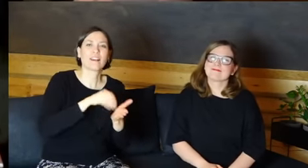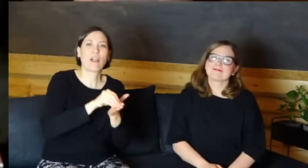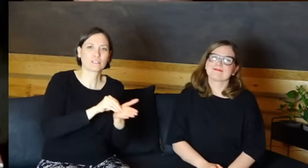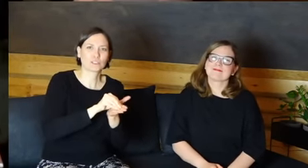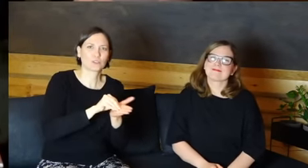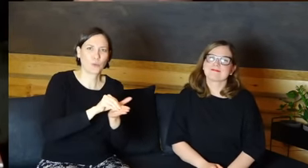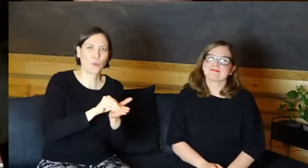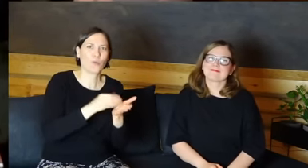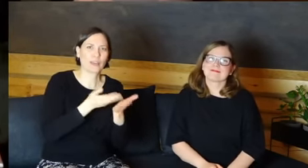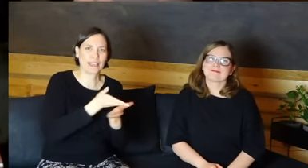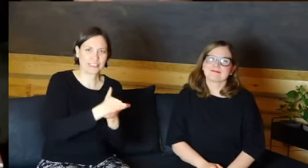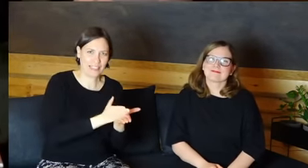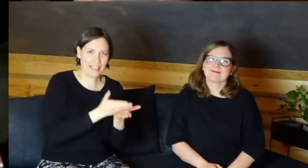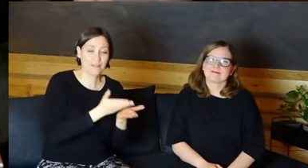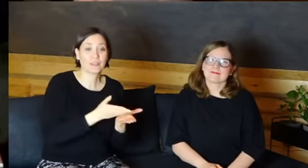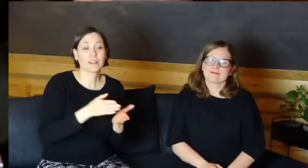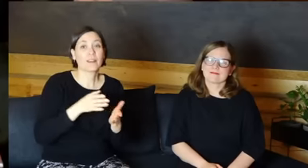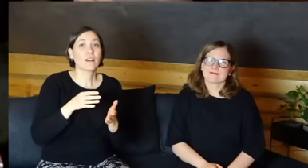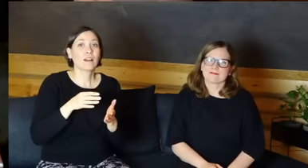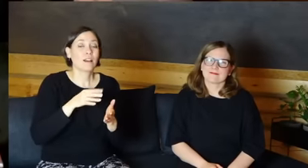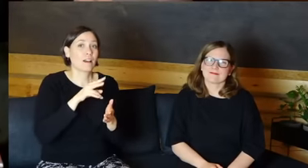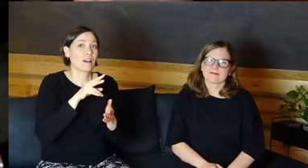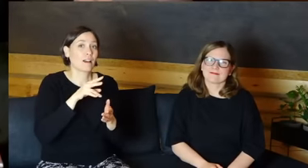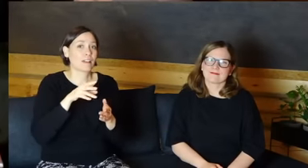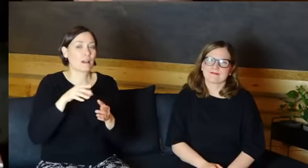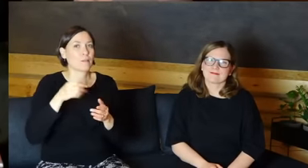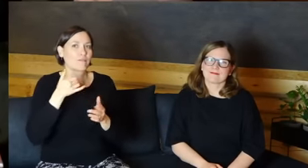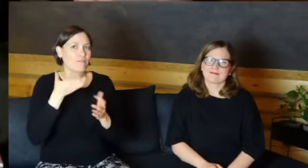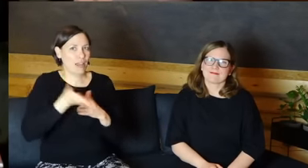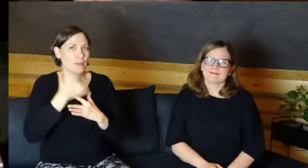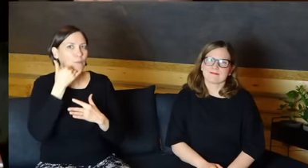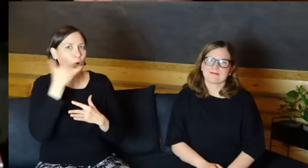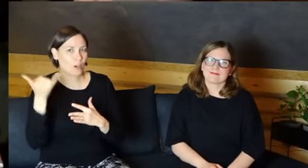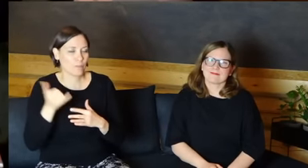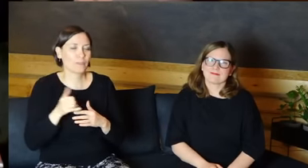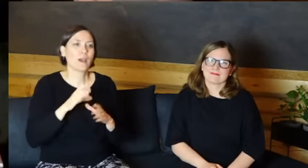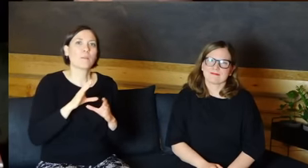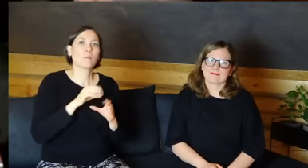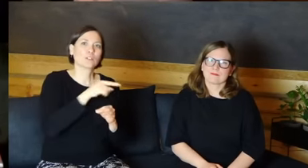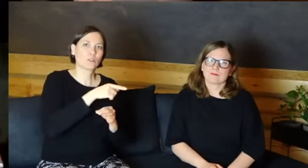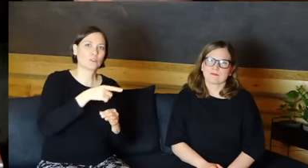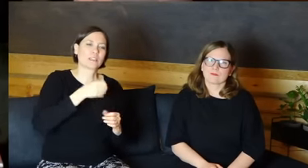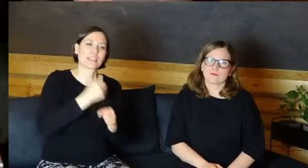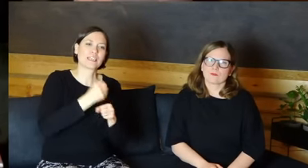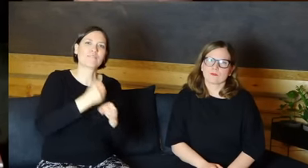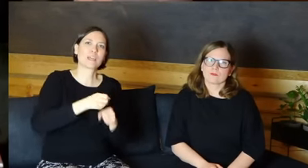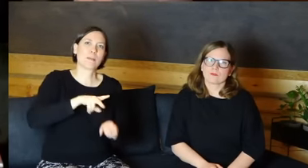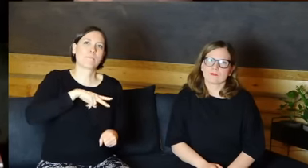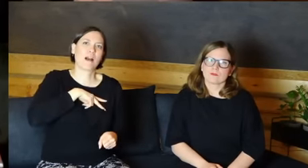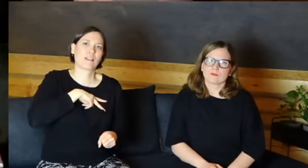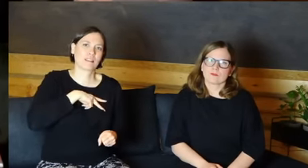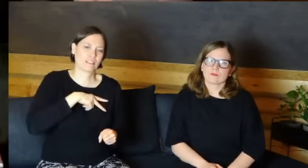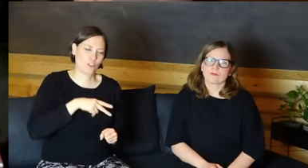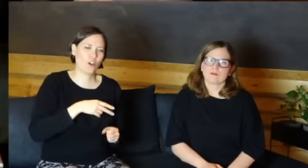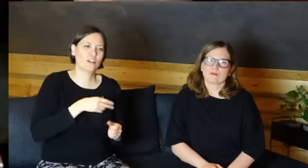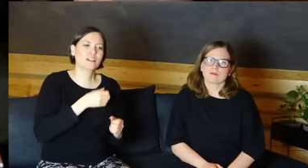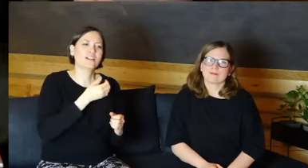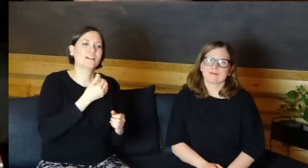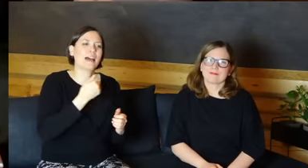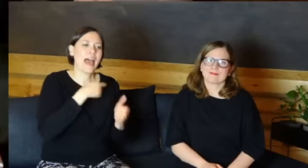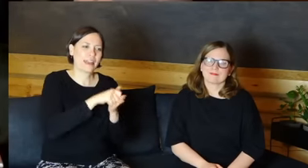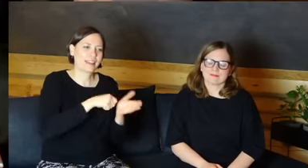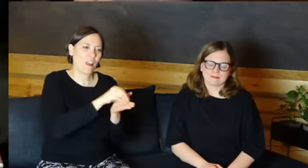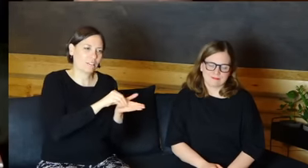väliin. Veikko on saamassa tuolla jo kivipalkintojen ääniä laskettua. Ja otetaan viimeisenä puhelussa sitten